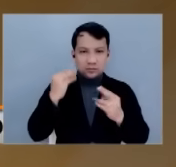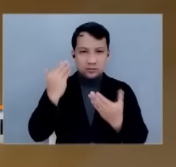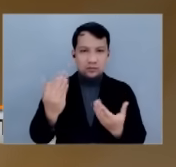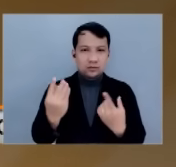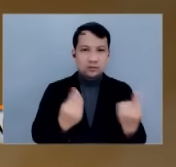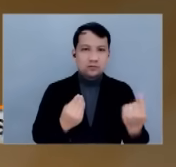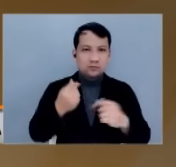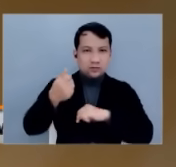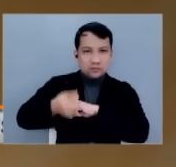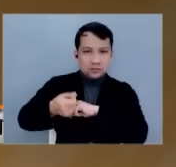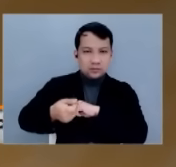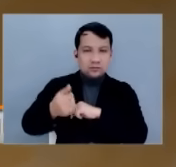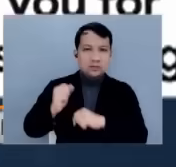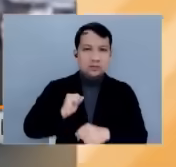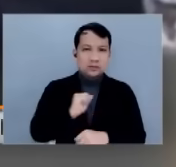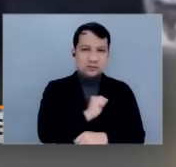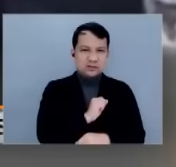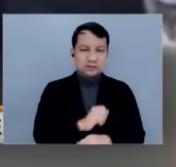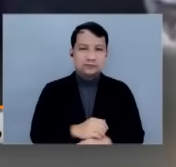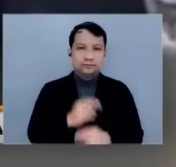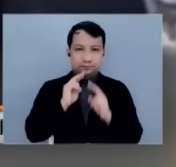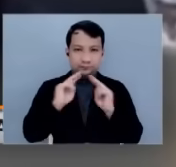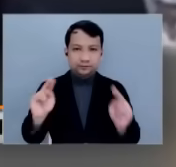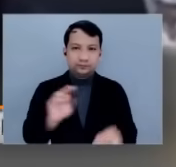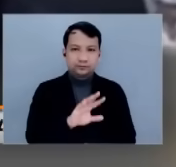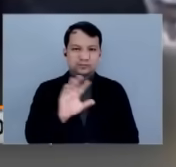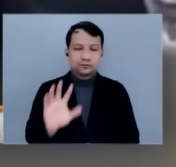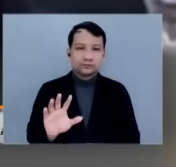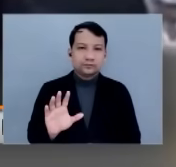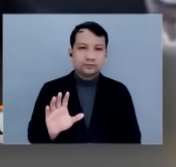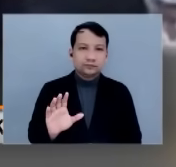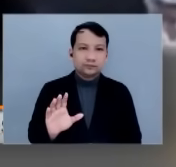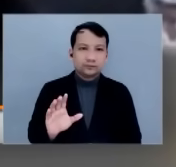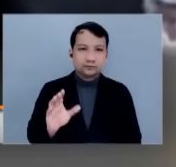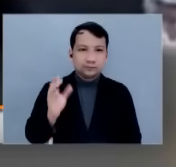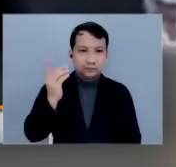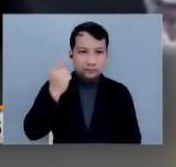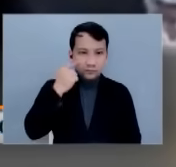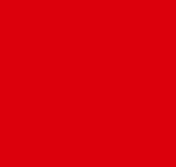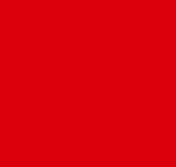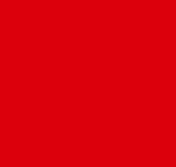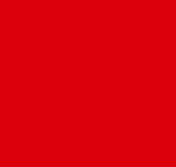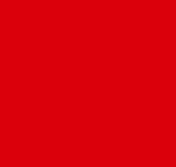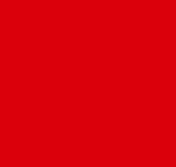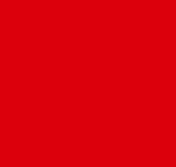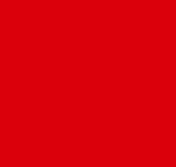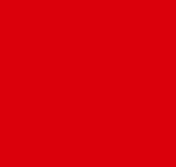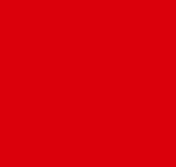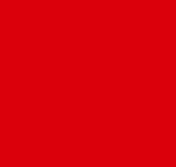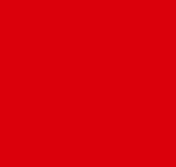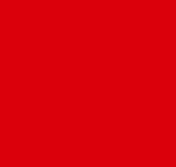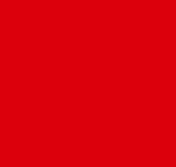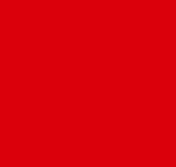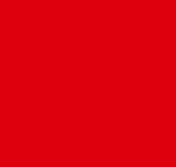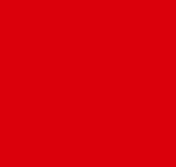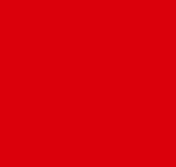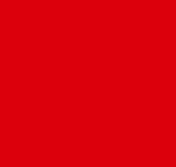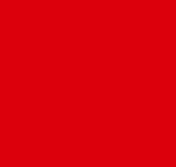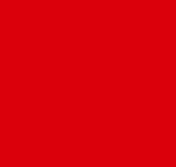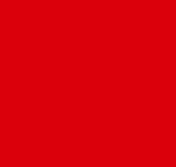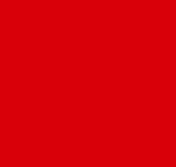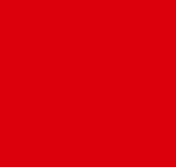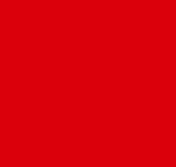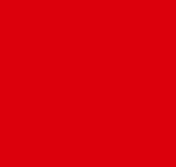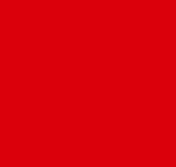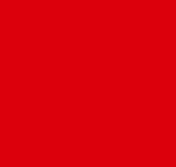sa Senado. Nagbabalita mula sa Frontline, Gary De Leon, News 5. Mga kapatid, Jiggy Manikad po, iba